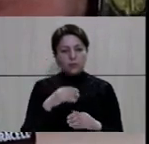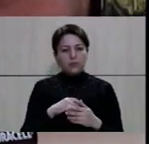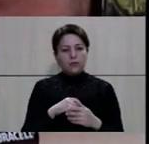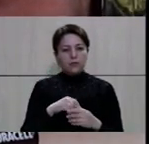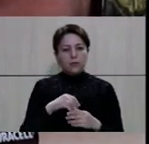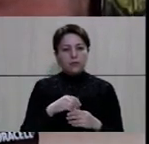ya'ni payvandlash